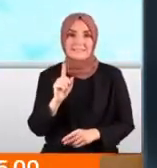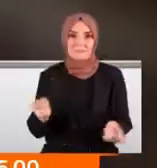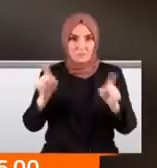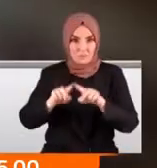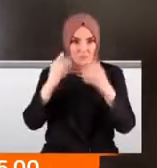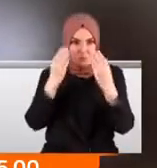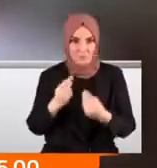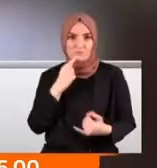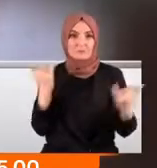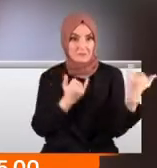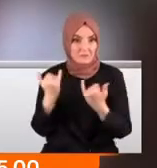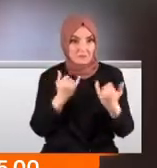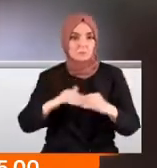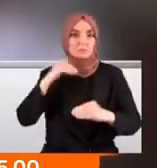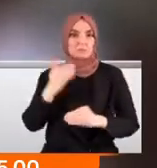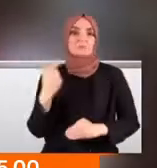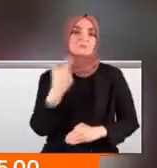sarıldı.